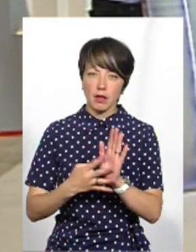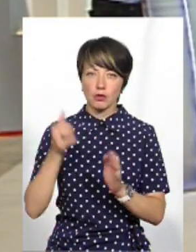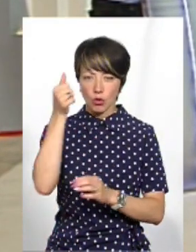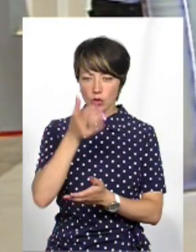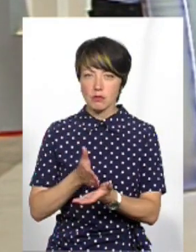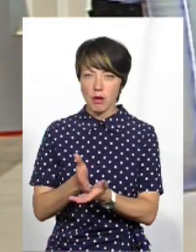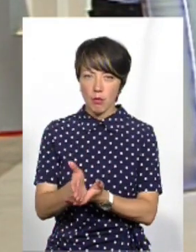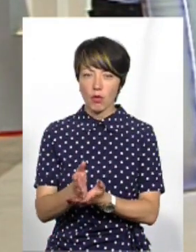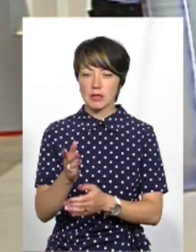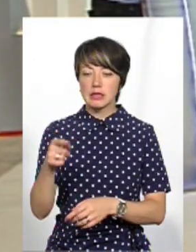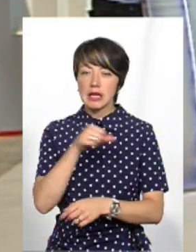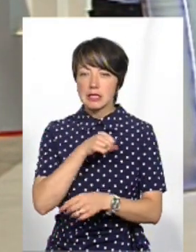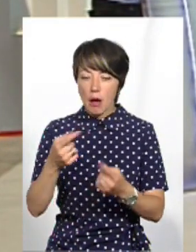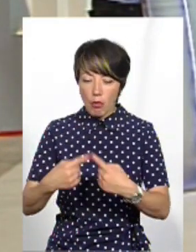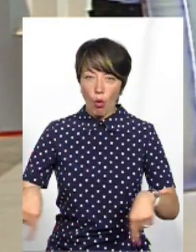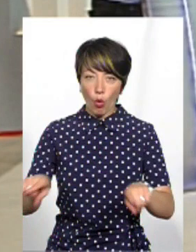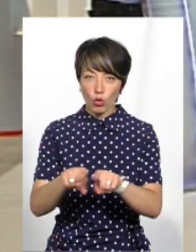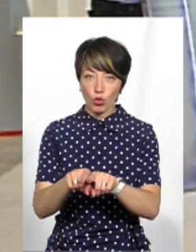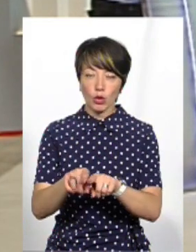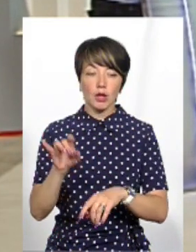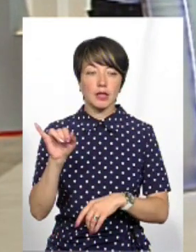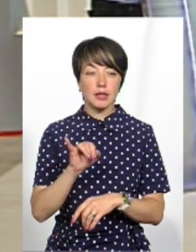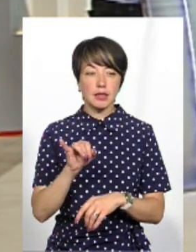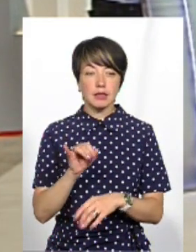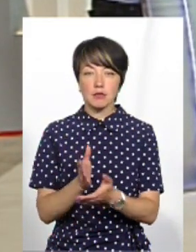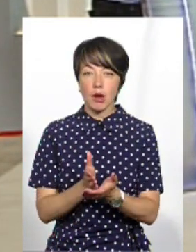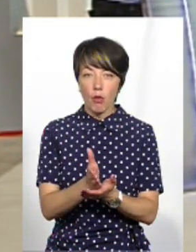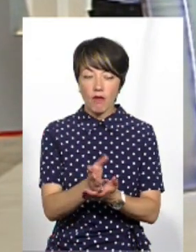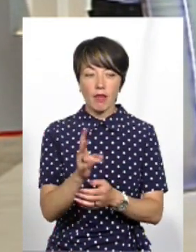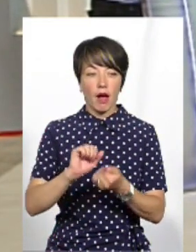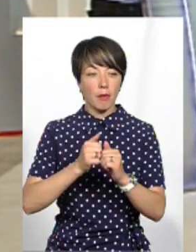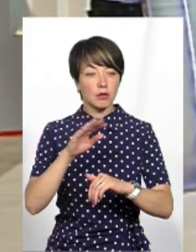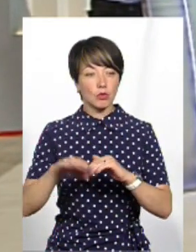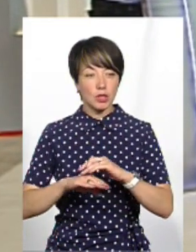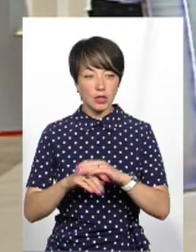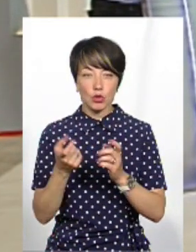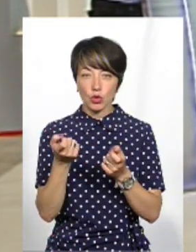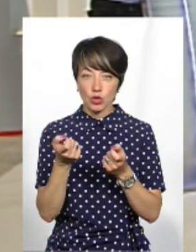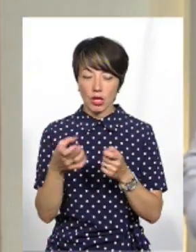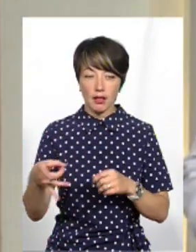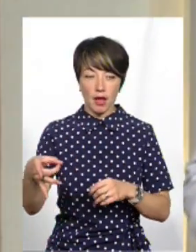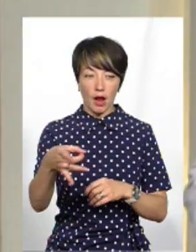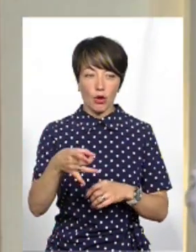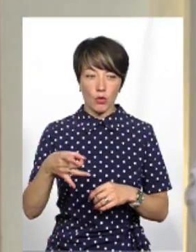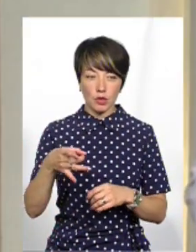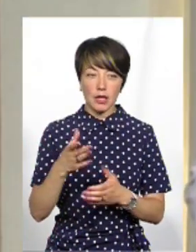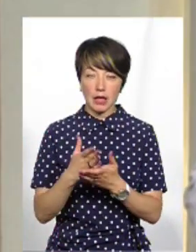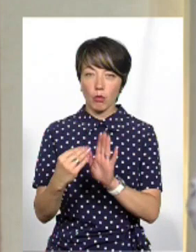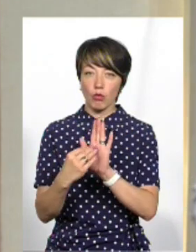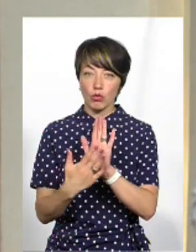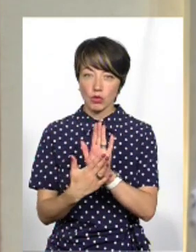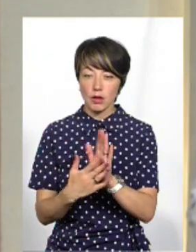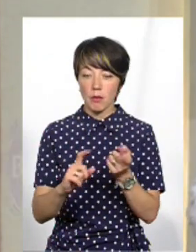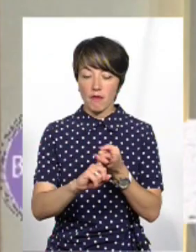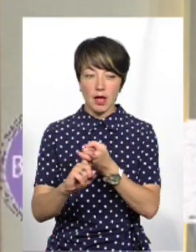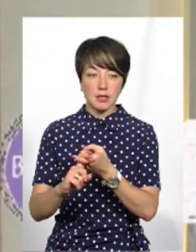спрямована, видно, що на сам округ, і спрямована на Кам'янець-Подільський і трохи ну, на район. Тобто є пункти, які